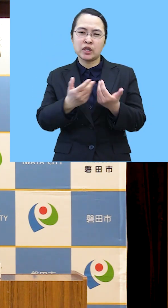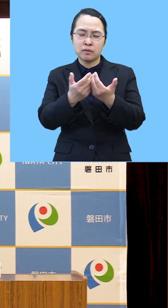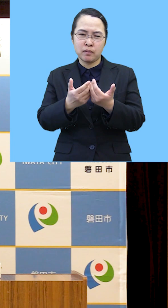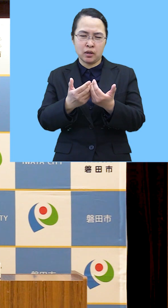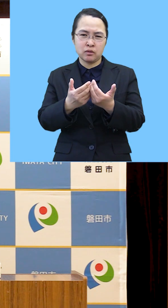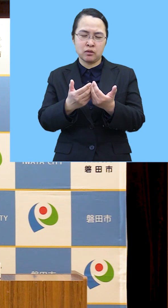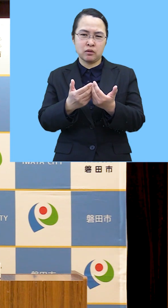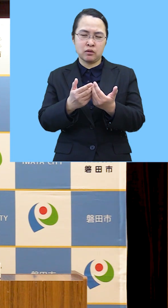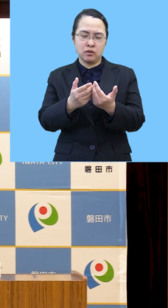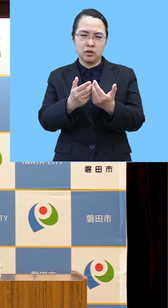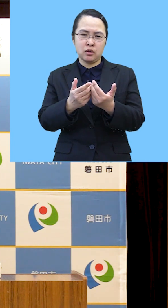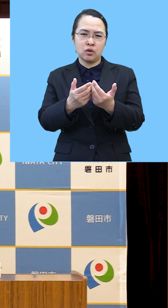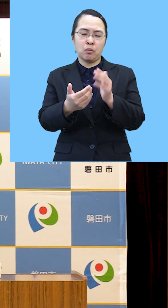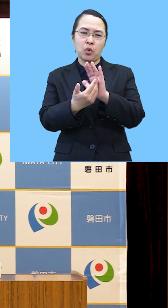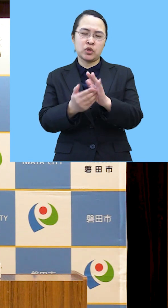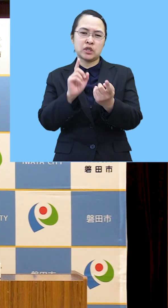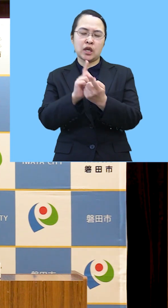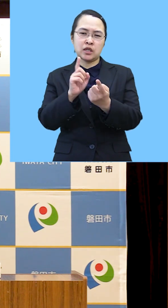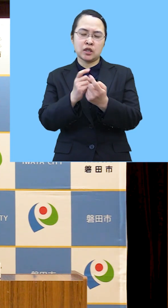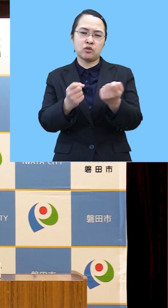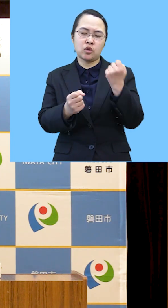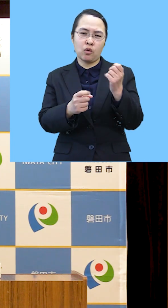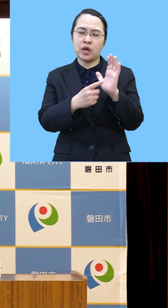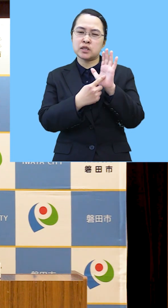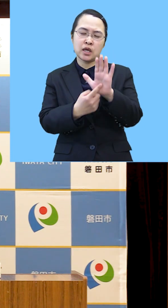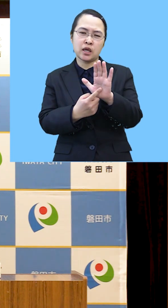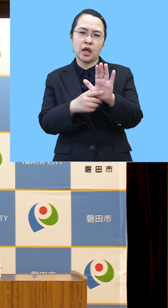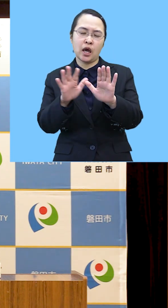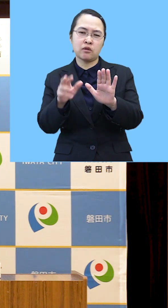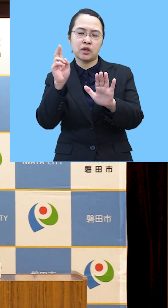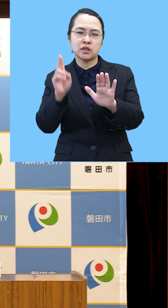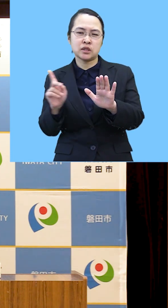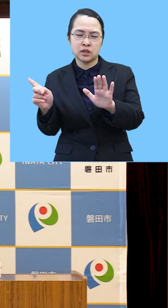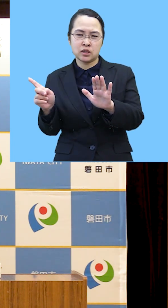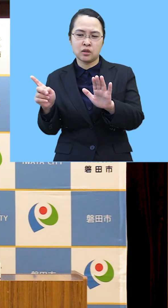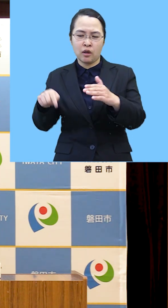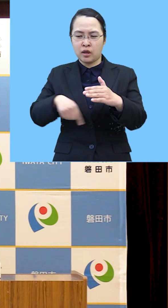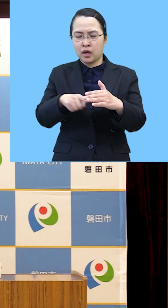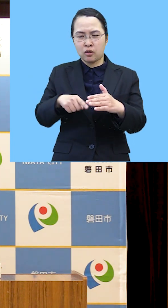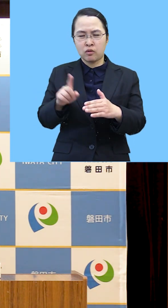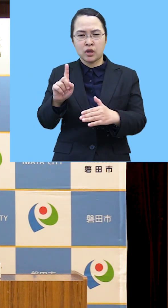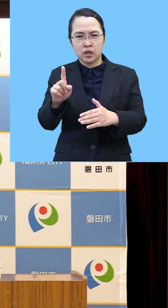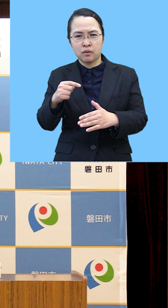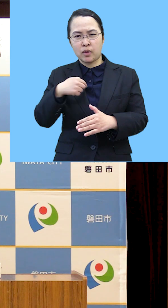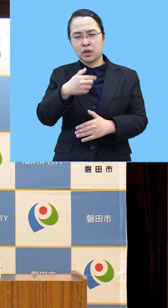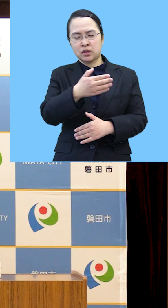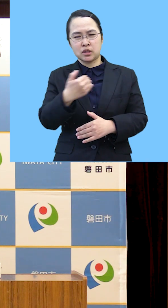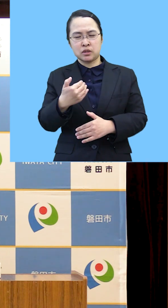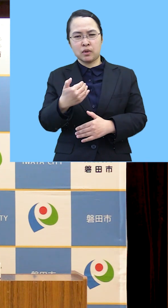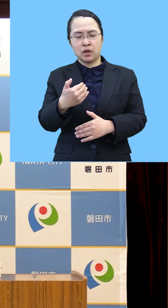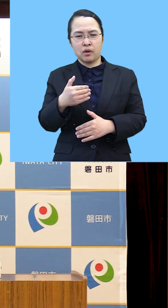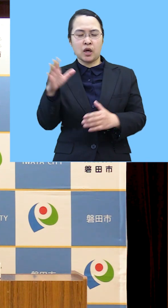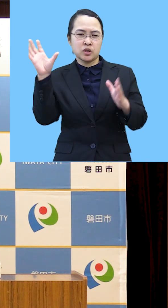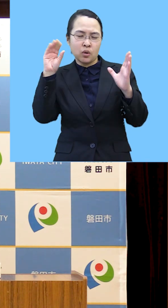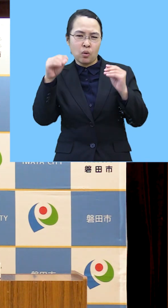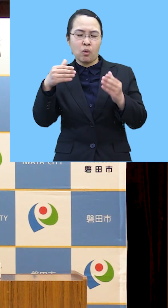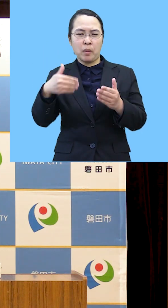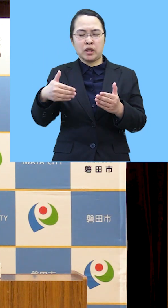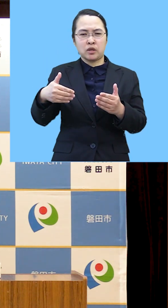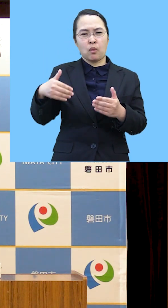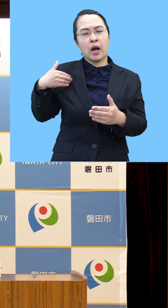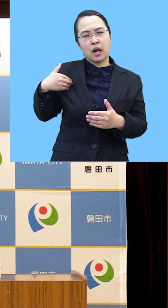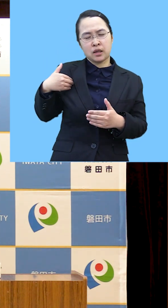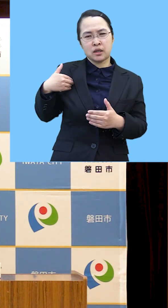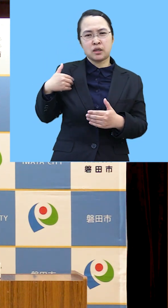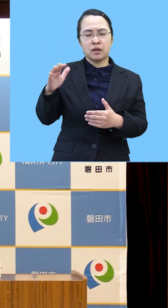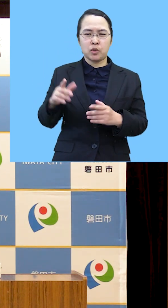言というものを発表するようでありますので、どういうことが制限がかかるか、ちょっと私たちにまだ情報を仕入れていませんけれども